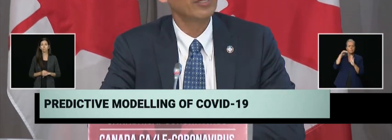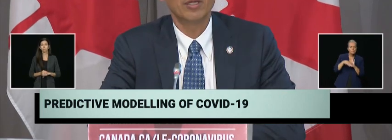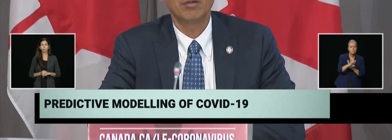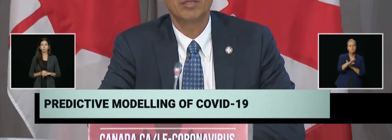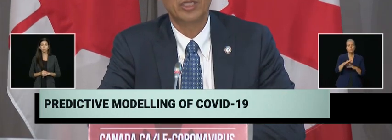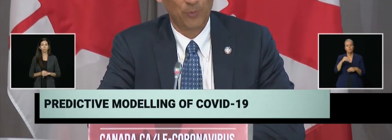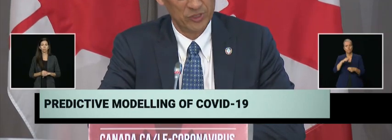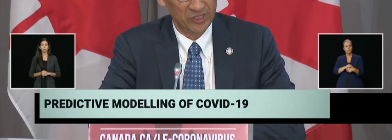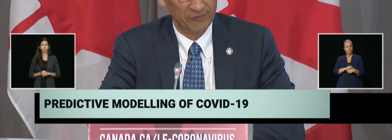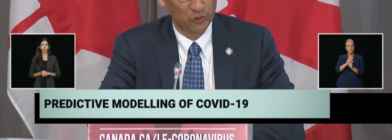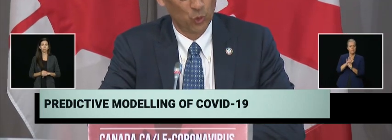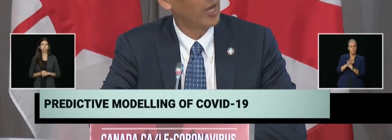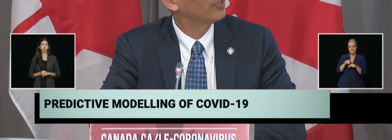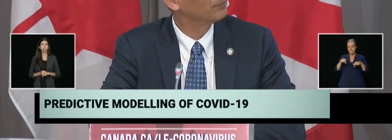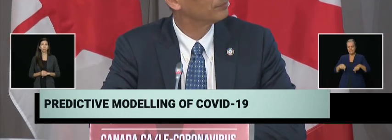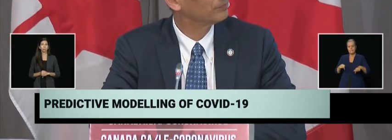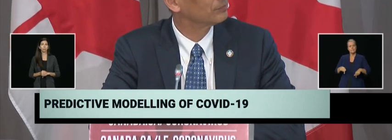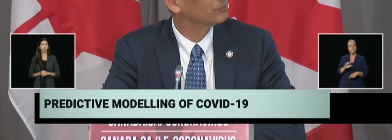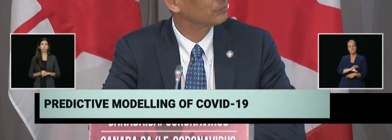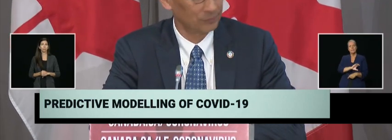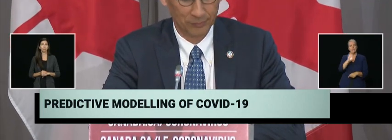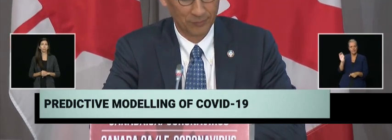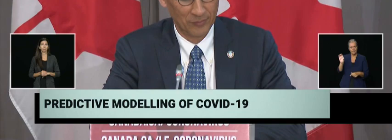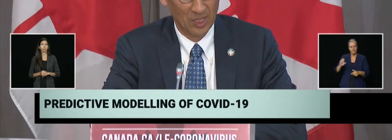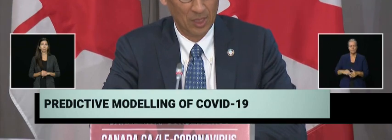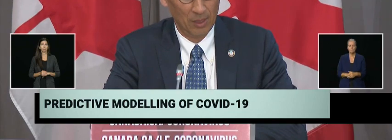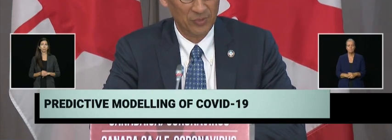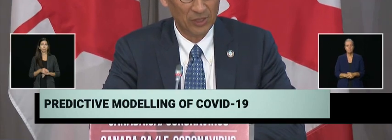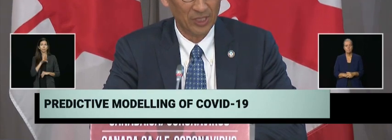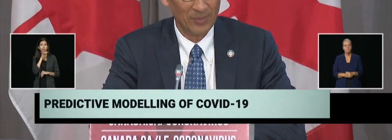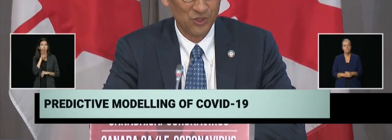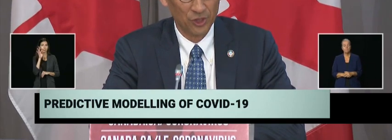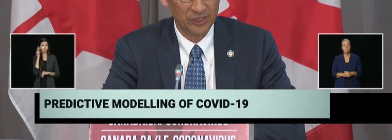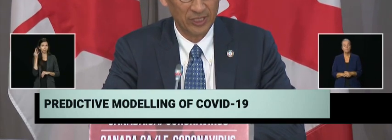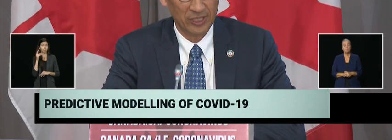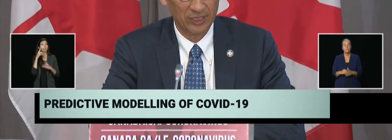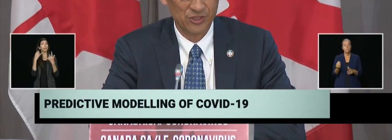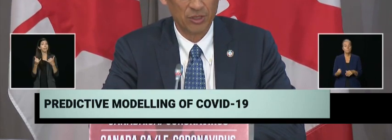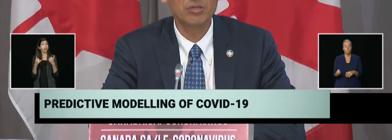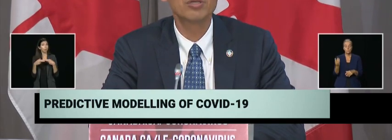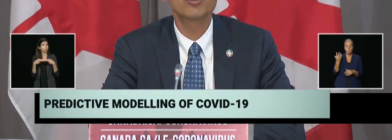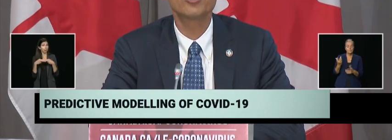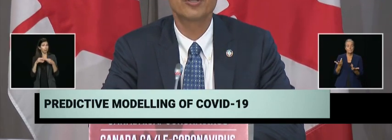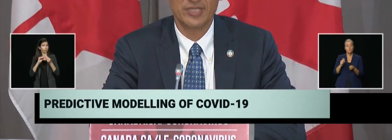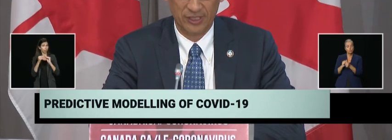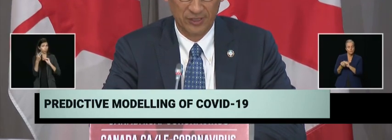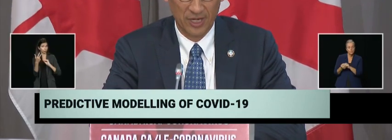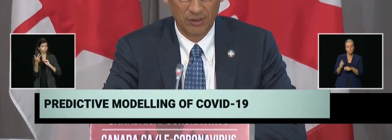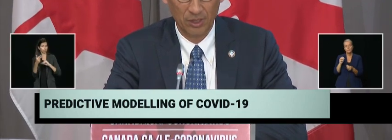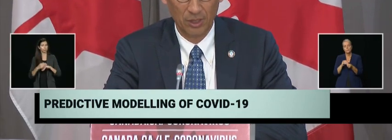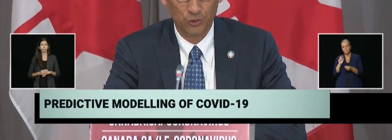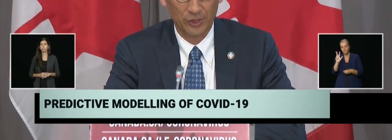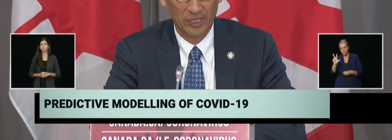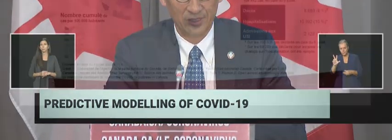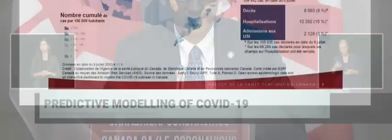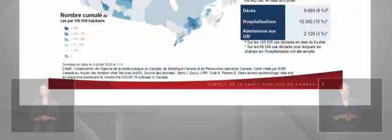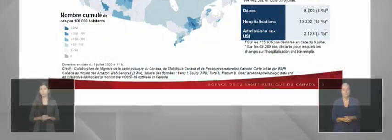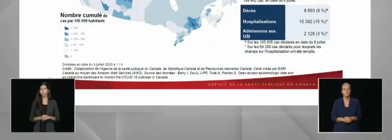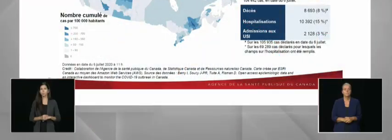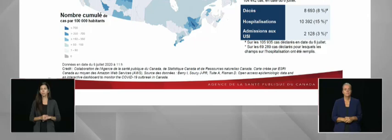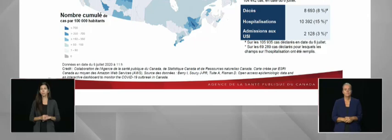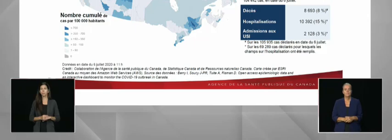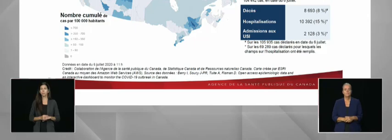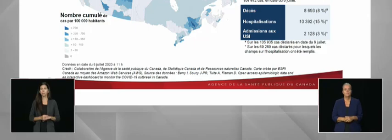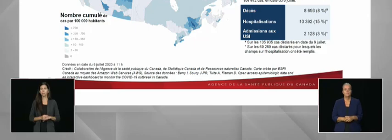Maintenant, diapositive 3. Bien que la majorité des régions sociosanitaires du Canada